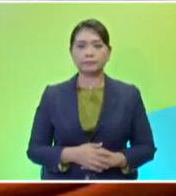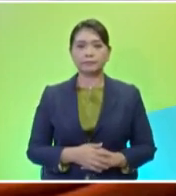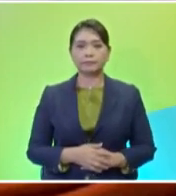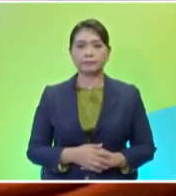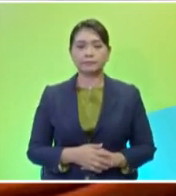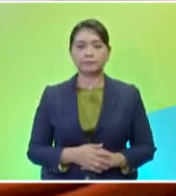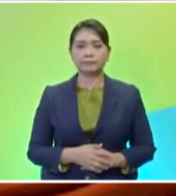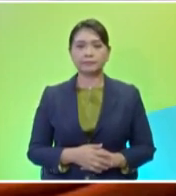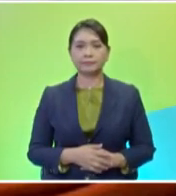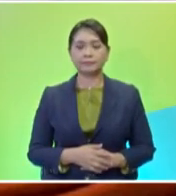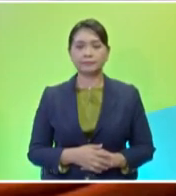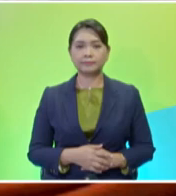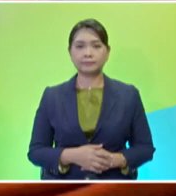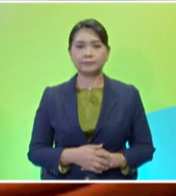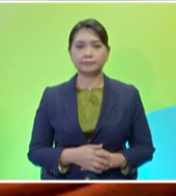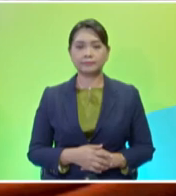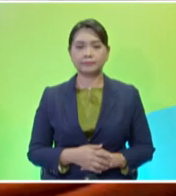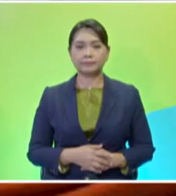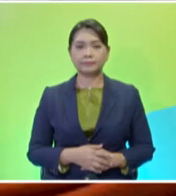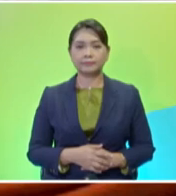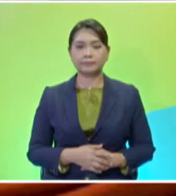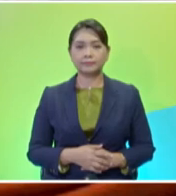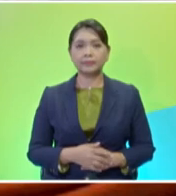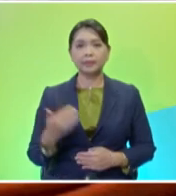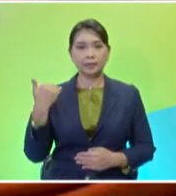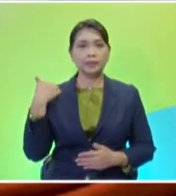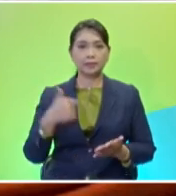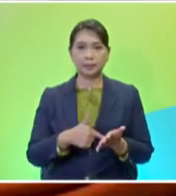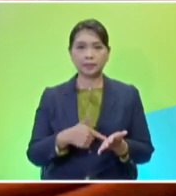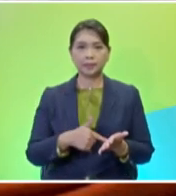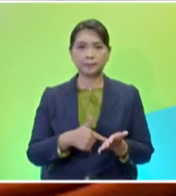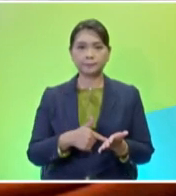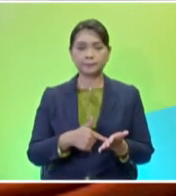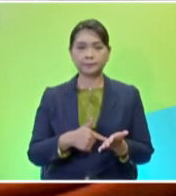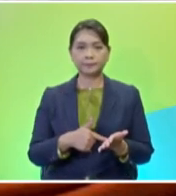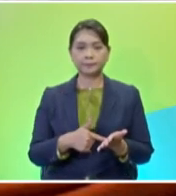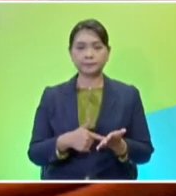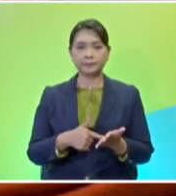kita kunci jawabannya seterusnya ada lagi dalam ayat-ayat